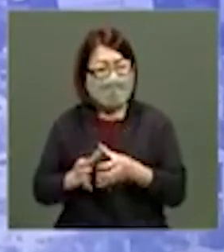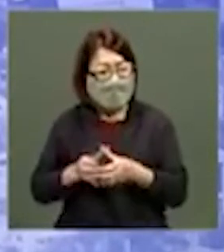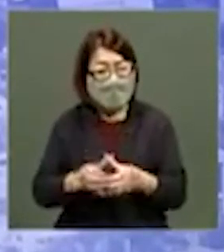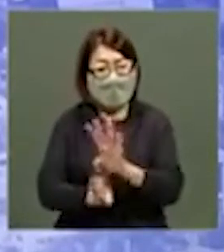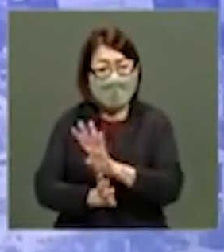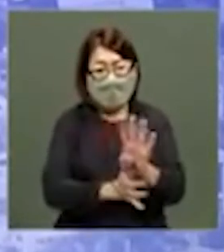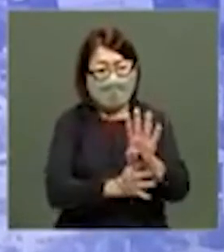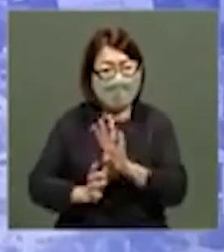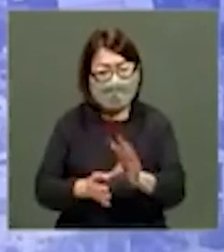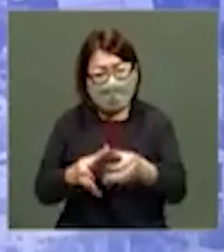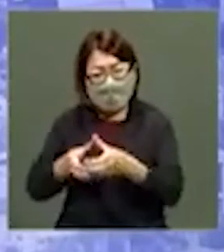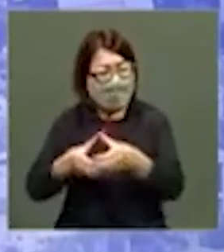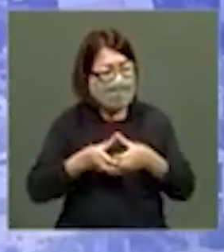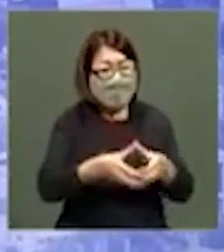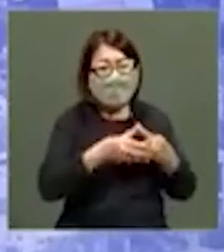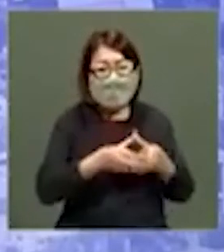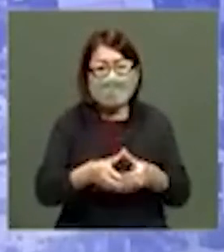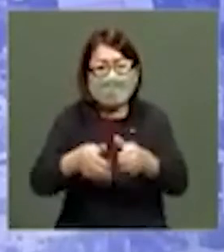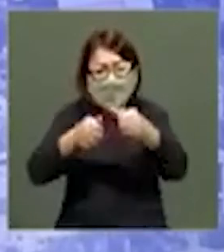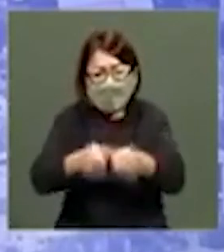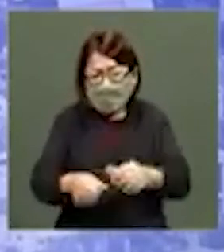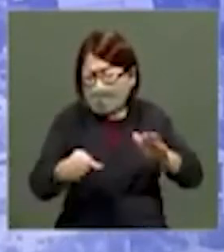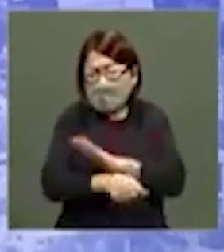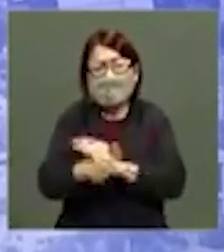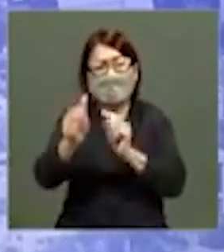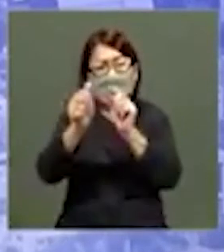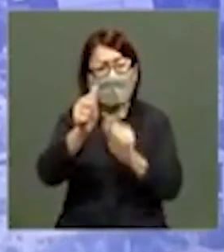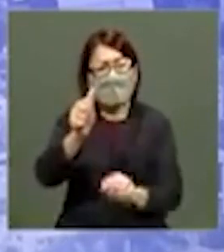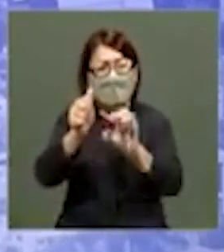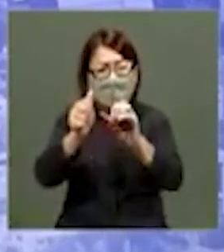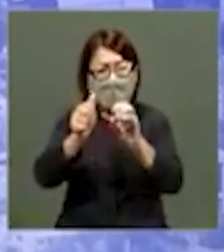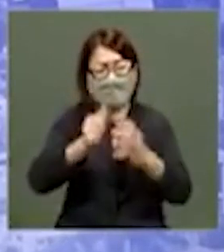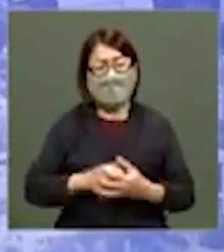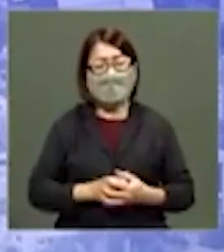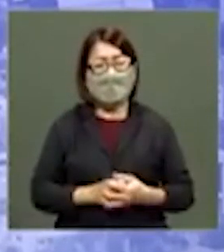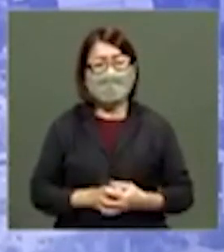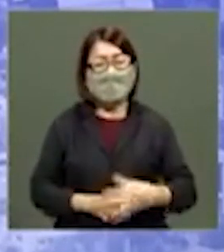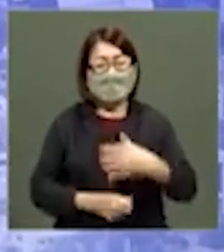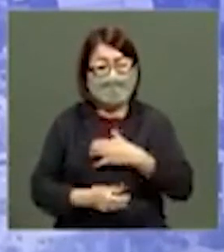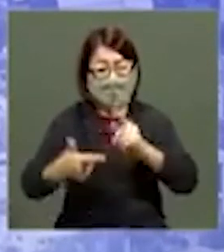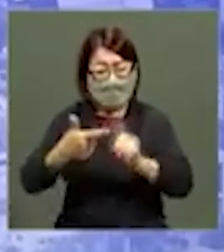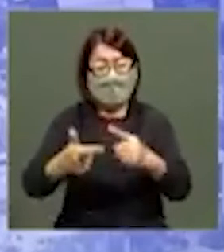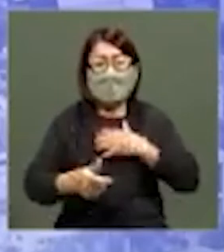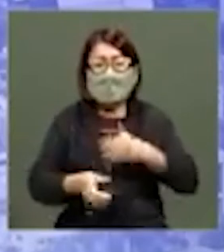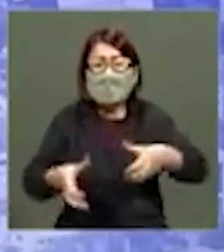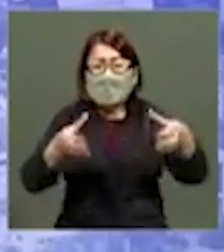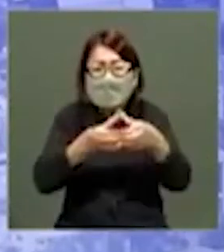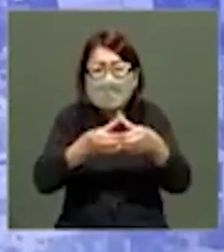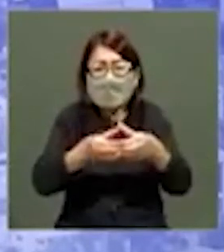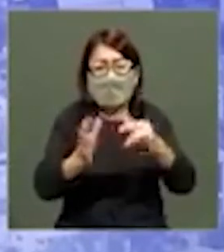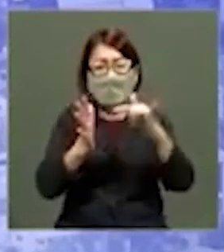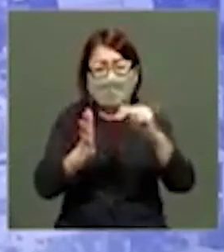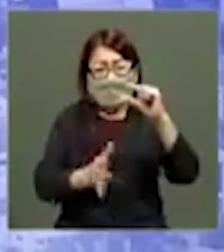คทั้งหมดเนี่ยนะครับมีเกือบทุกเขตเลยนะครับพูดง่ายๆแล้วก็ต้องการทีมที่จะเป็นทีมฉีดวั